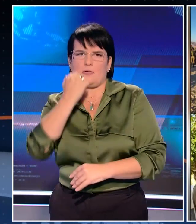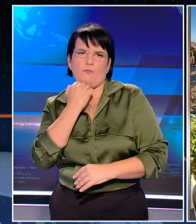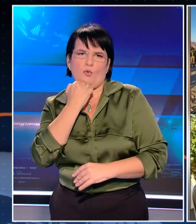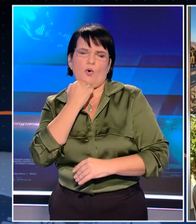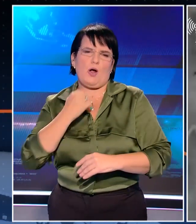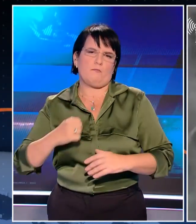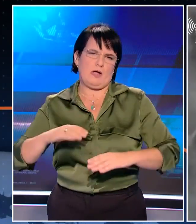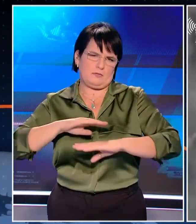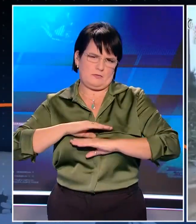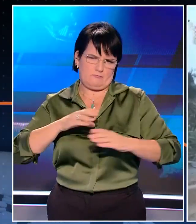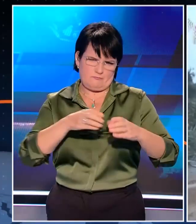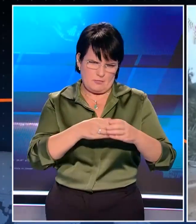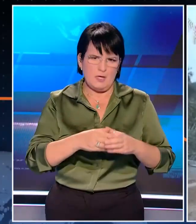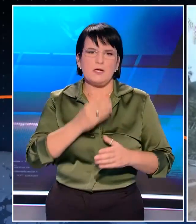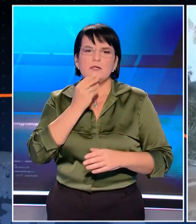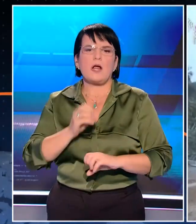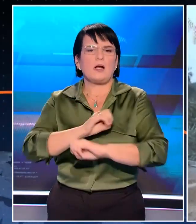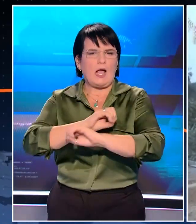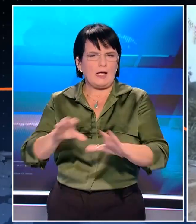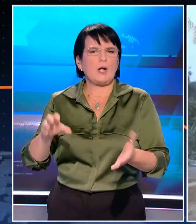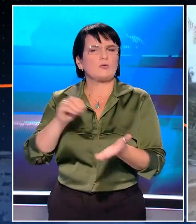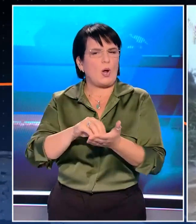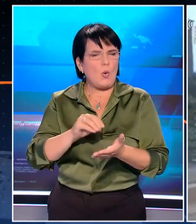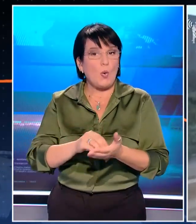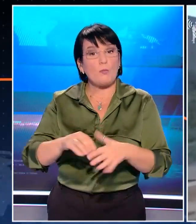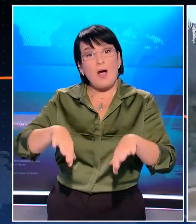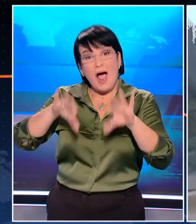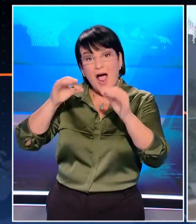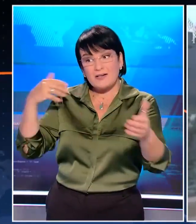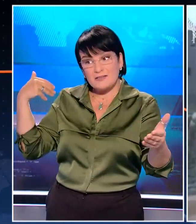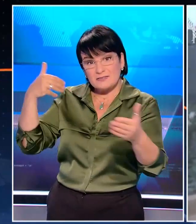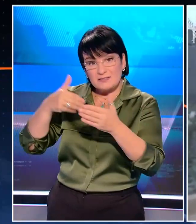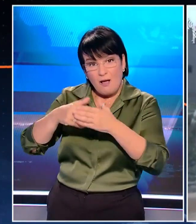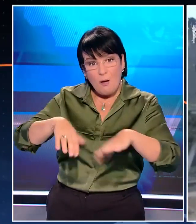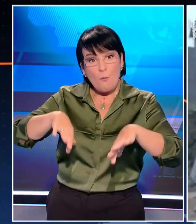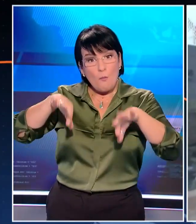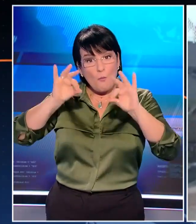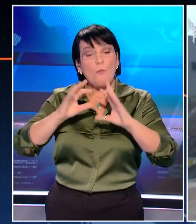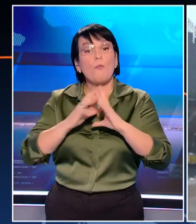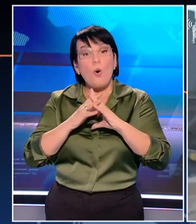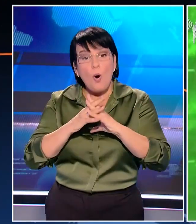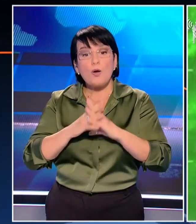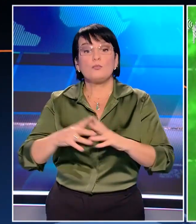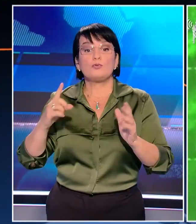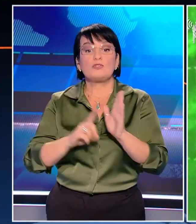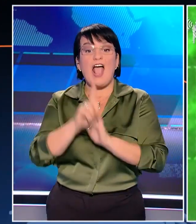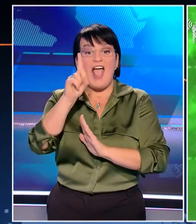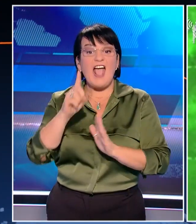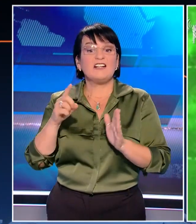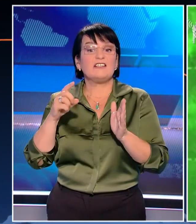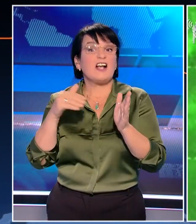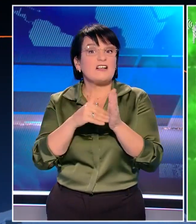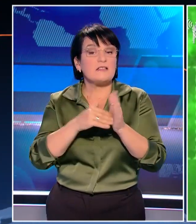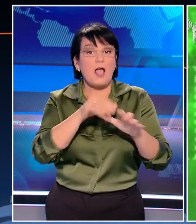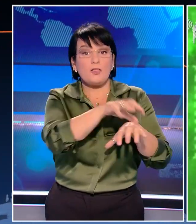τα μέλη της Χαμάς. Το Ισραήλ ανακοίνωσε ωστόσο πως από την έναρξη του πολέμου έχει ήδη πλήξει 11.000 στόχους